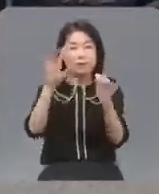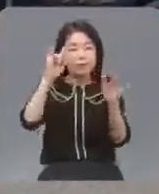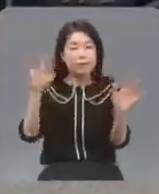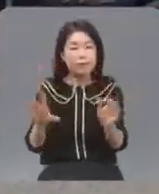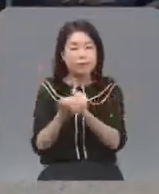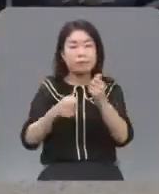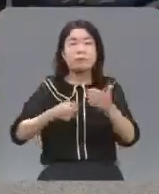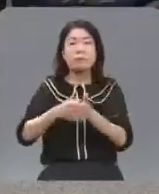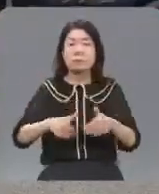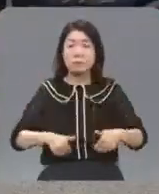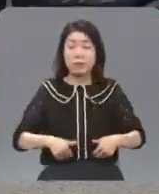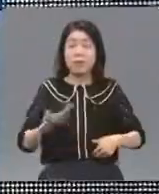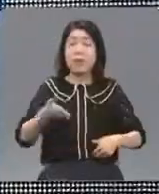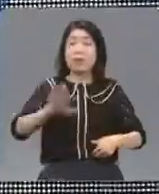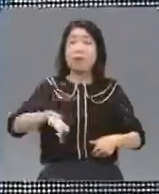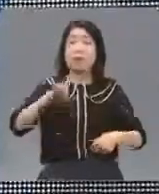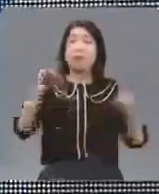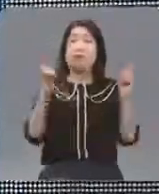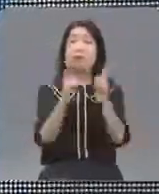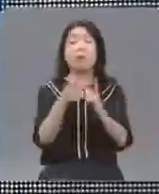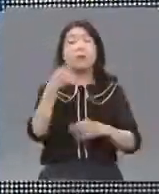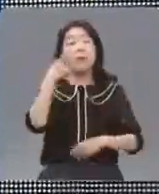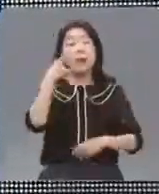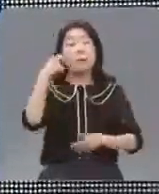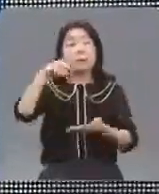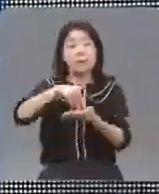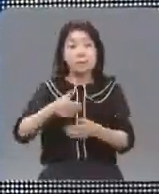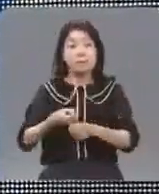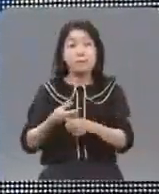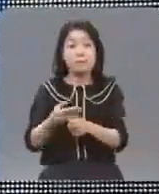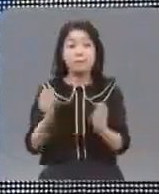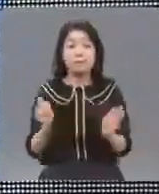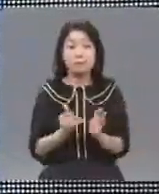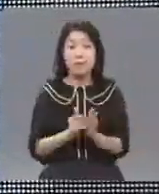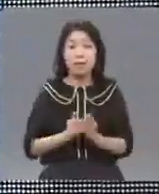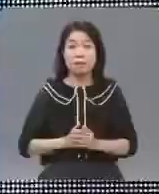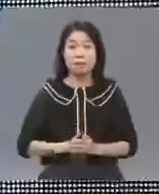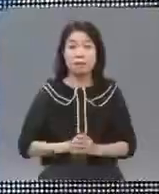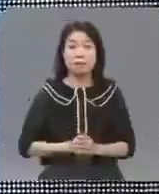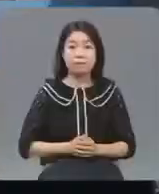결정해 한다 면서도 일단 만나 보겠다는 입장을 전했습니다